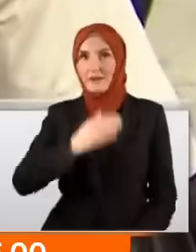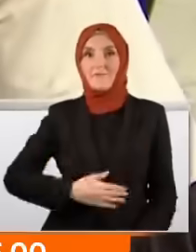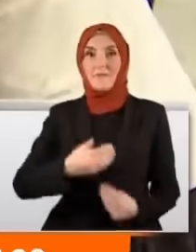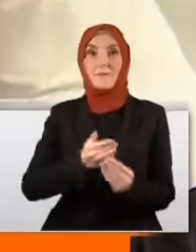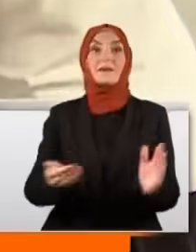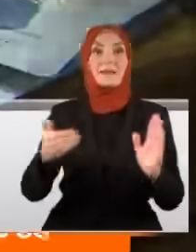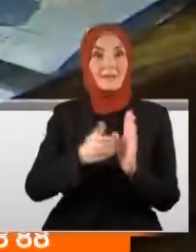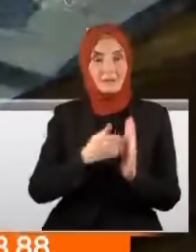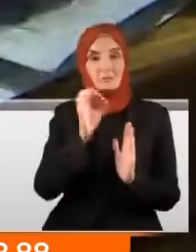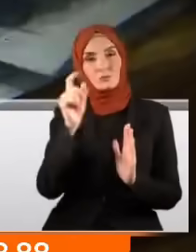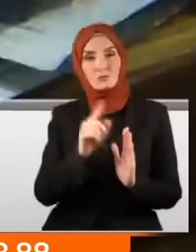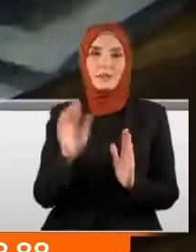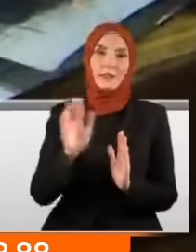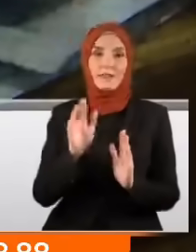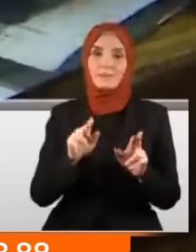bulması